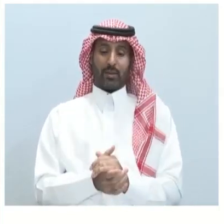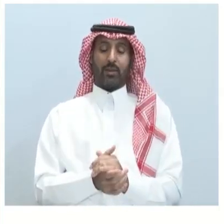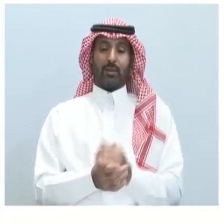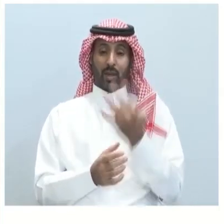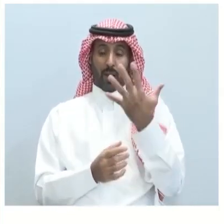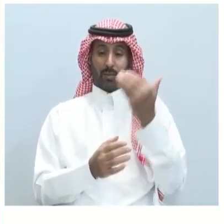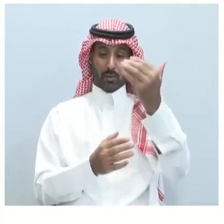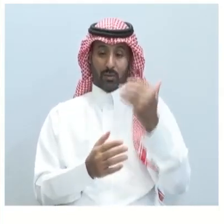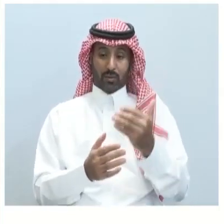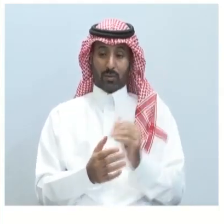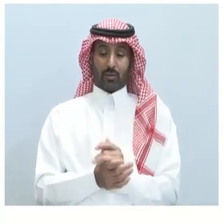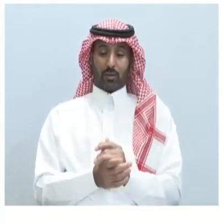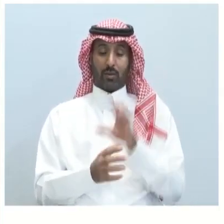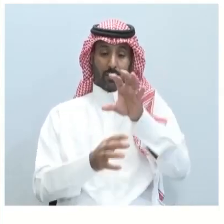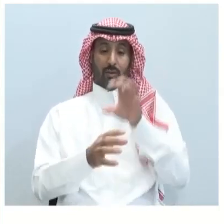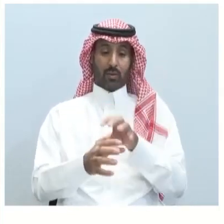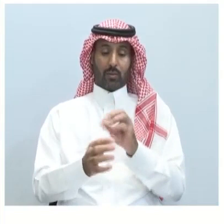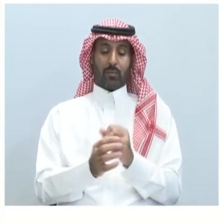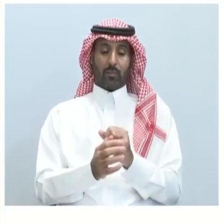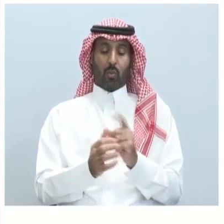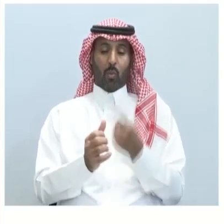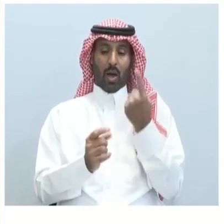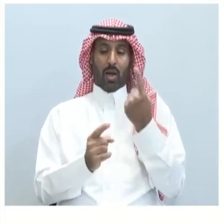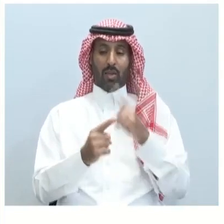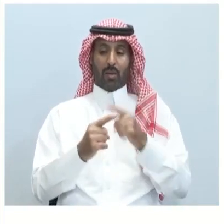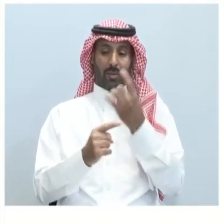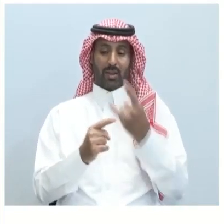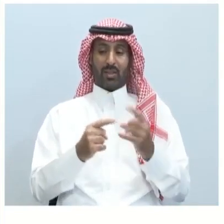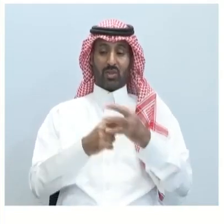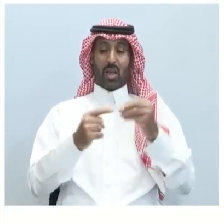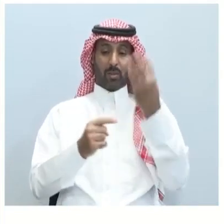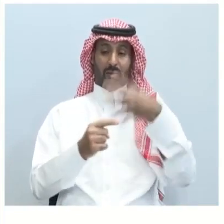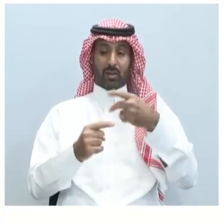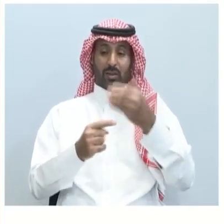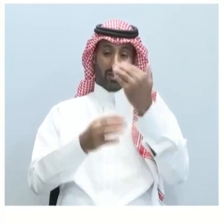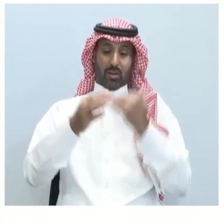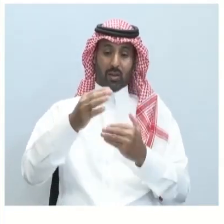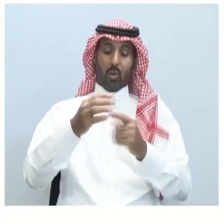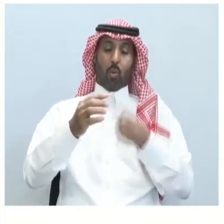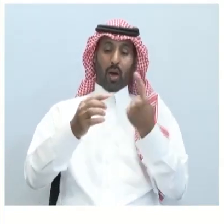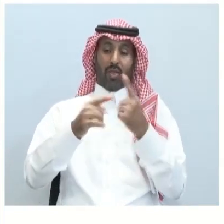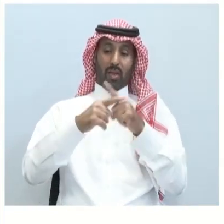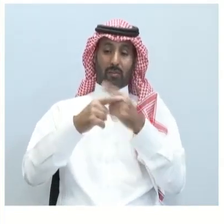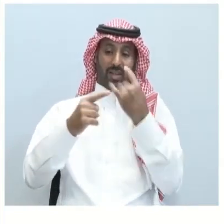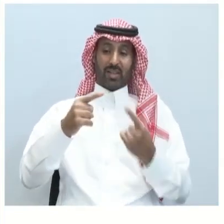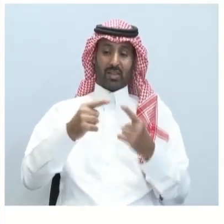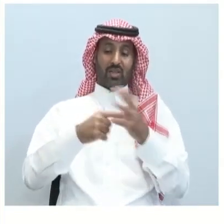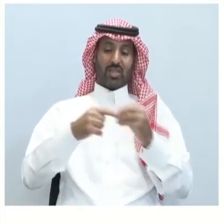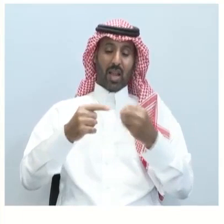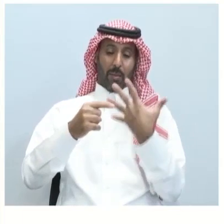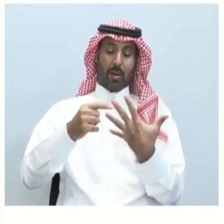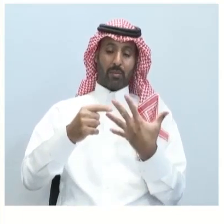اس سالب خمسه اذا اعوض في القيم واحد ضرب عشره والسالب 14 على واحد ضرب عشره اس سالب خمسه